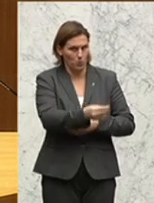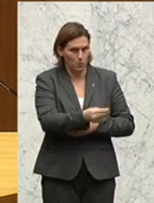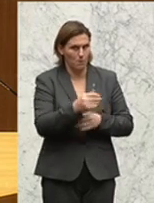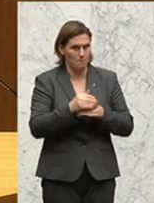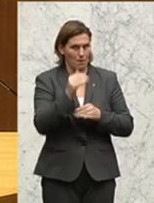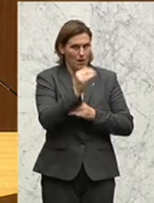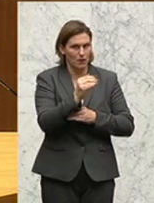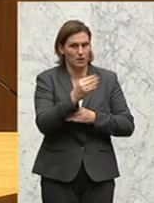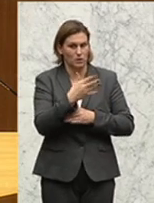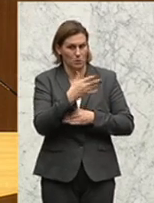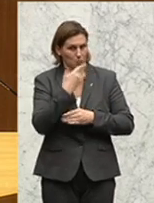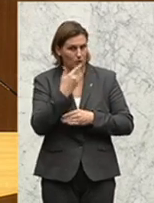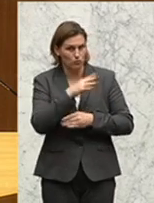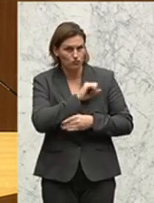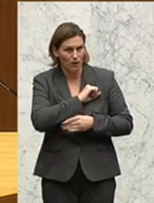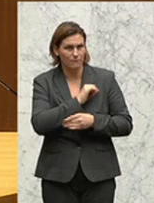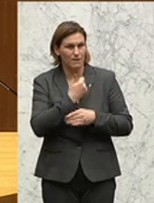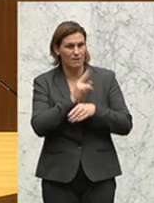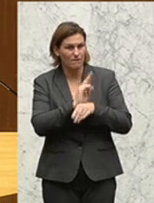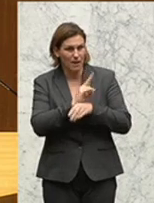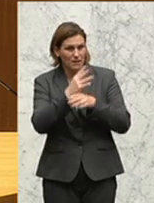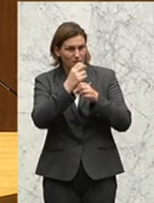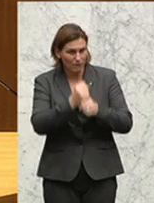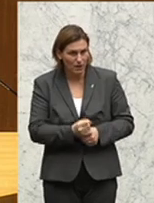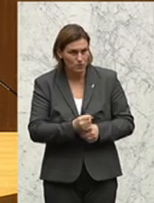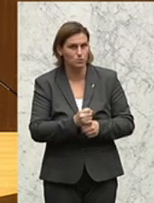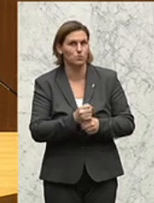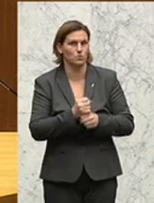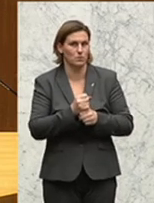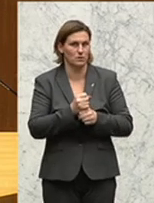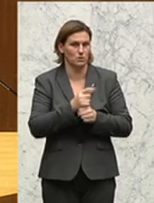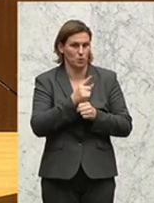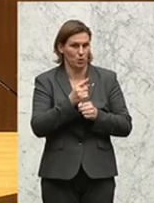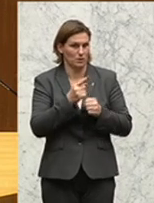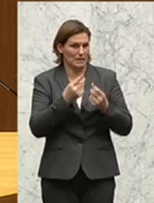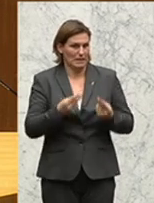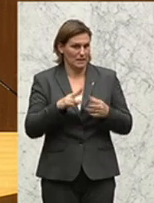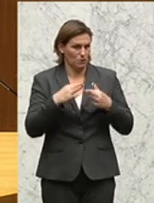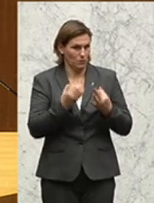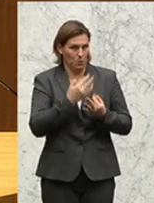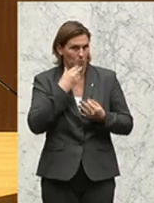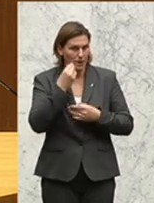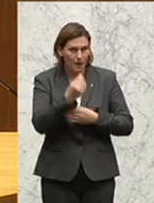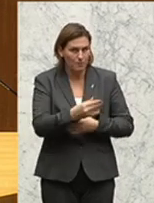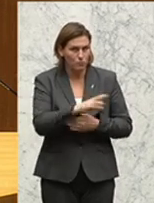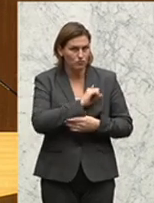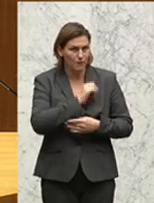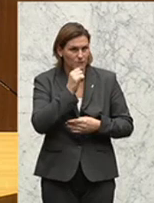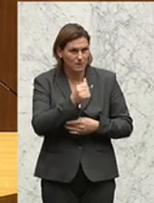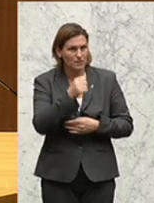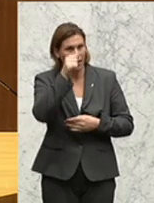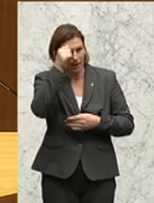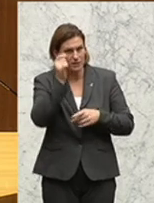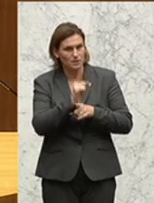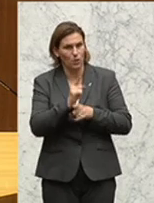und dass wir es nicht schaffen, dem Wächter unserer Verfassung, dem Verfassungsgerichtshof, zur Verfügung zu stellen. Die Wichtigkeit des Verfassungsgerichtshofs